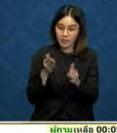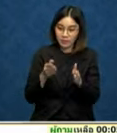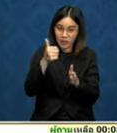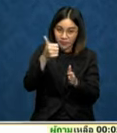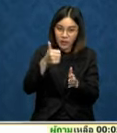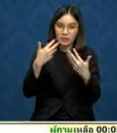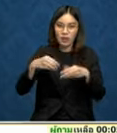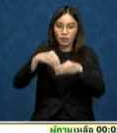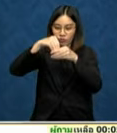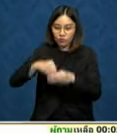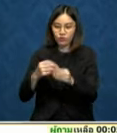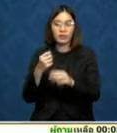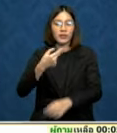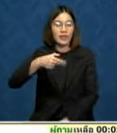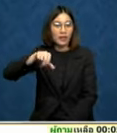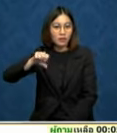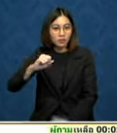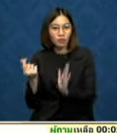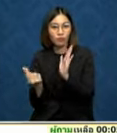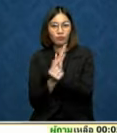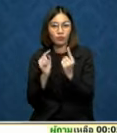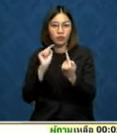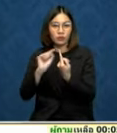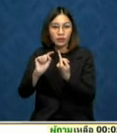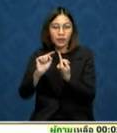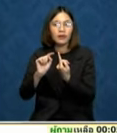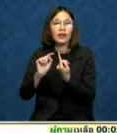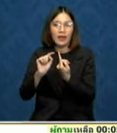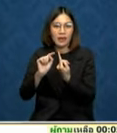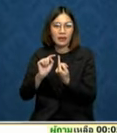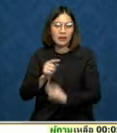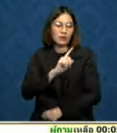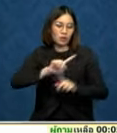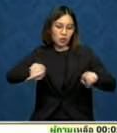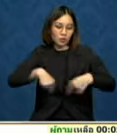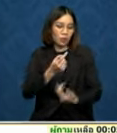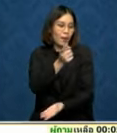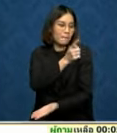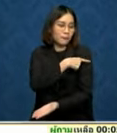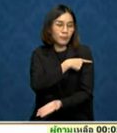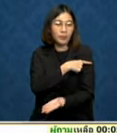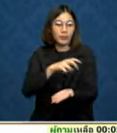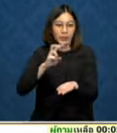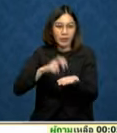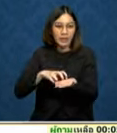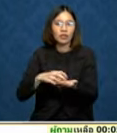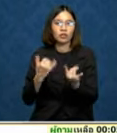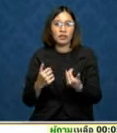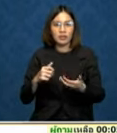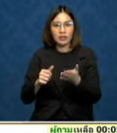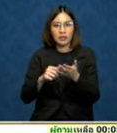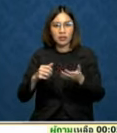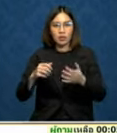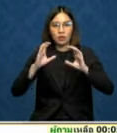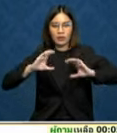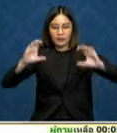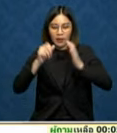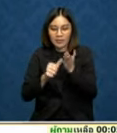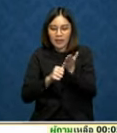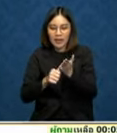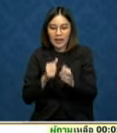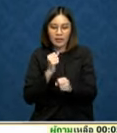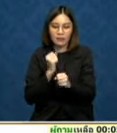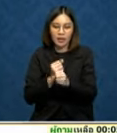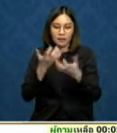15